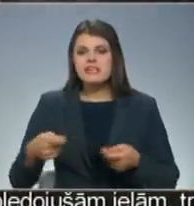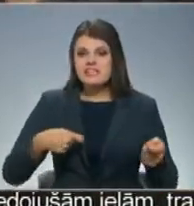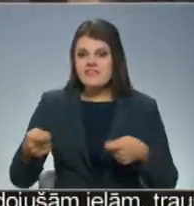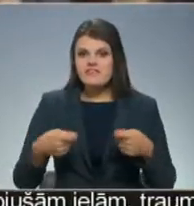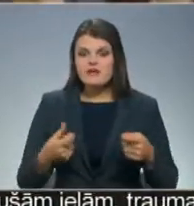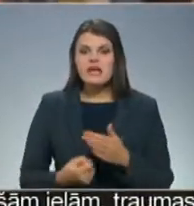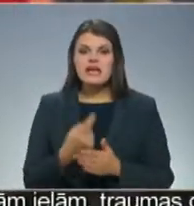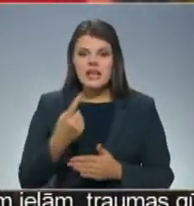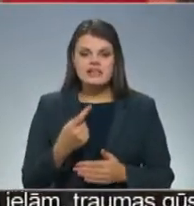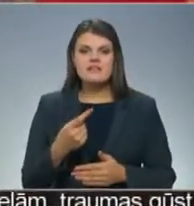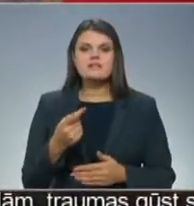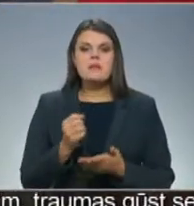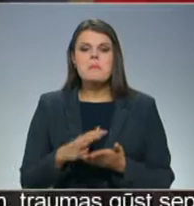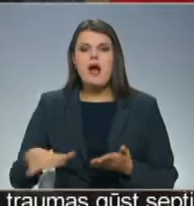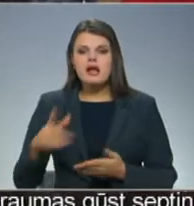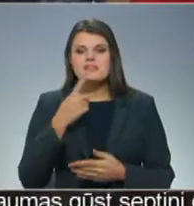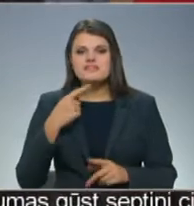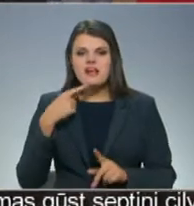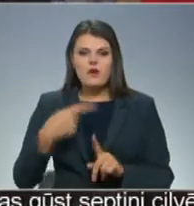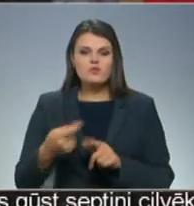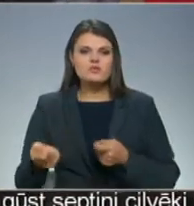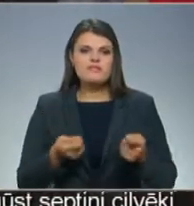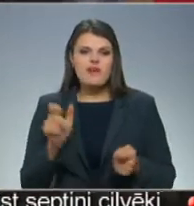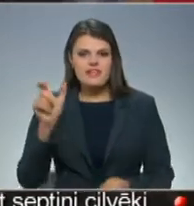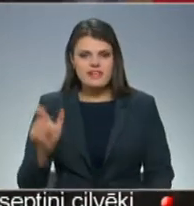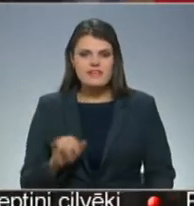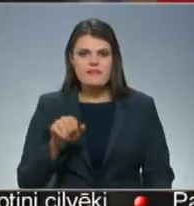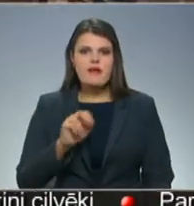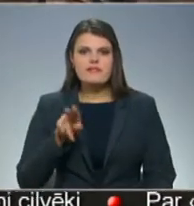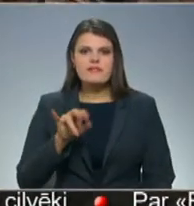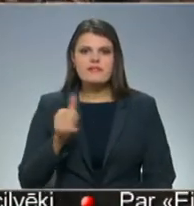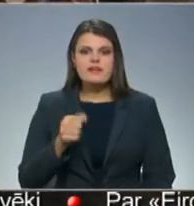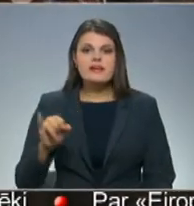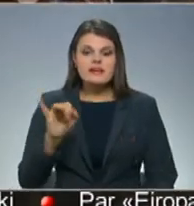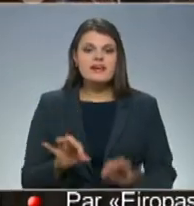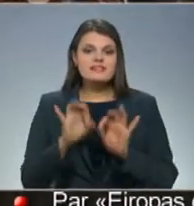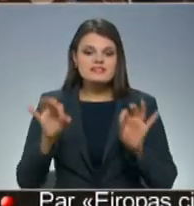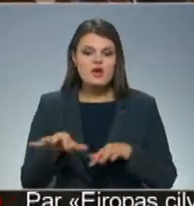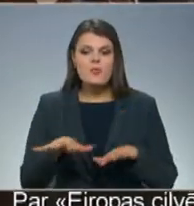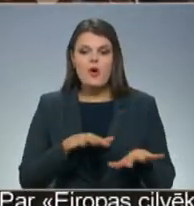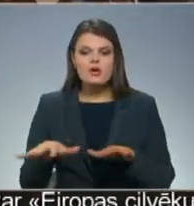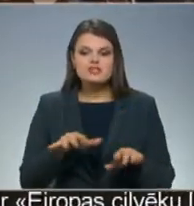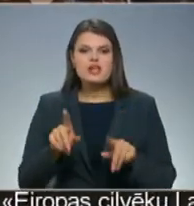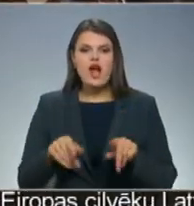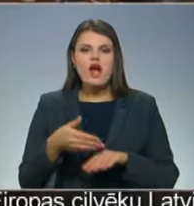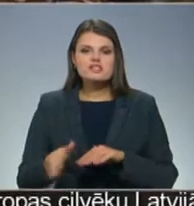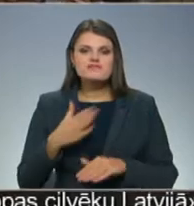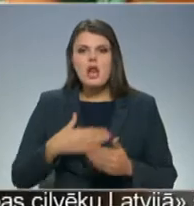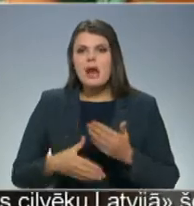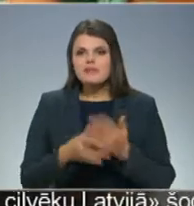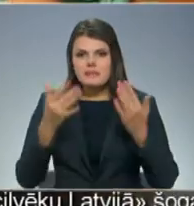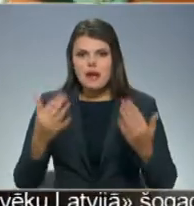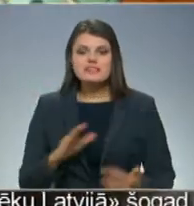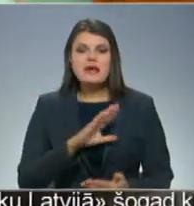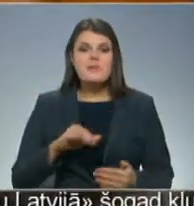veikalos, radusies Konstantinovas pagasta sarkanā krusta vadītājai Jadvigai Utānei. Sākotnēji noorganizēta atsevišķa labdarības akcija,